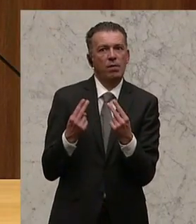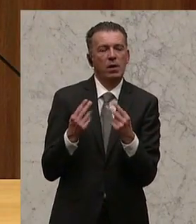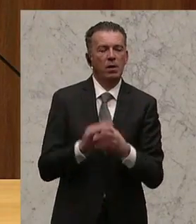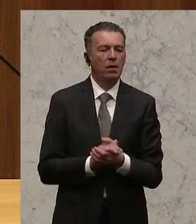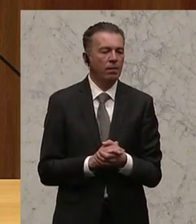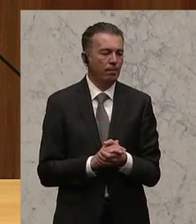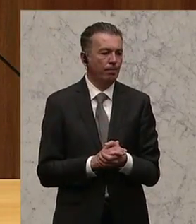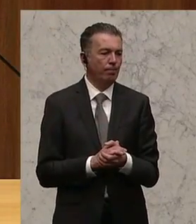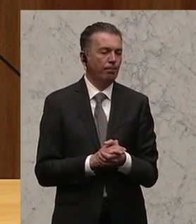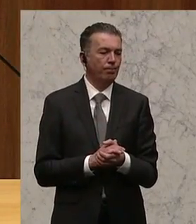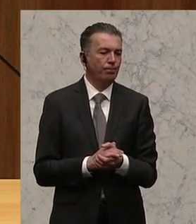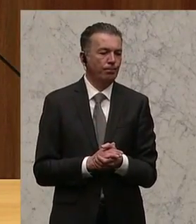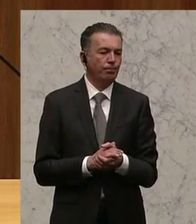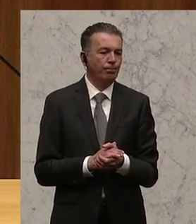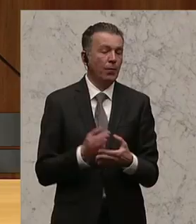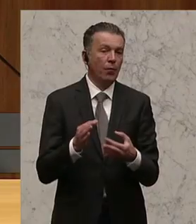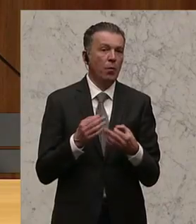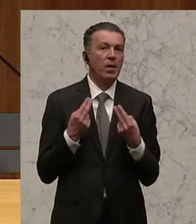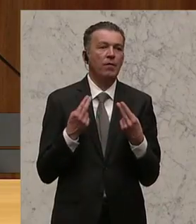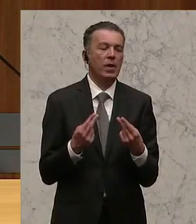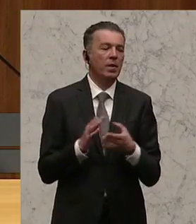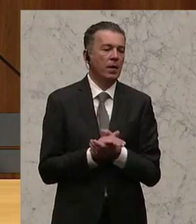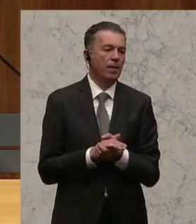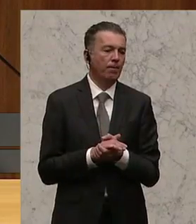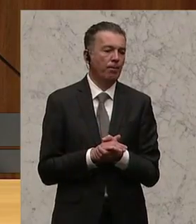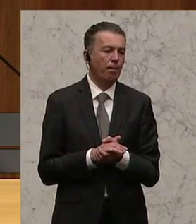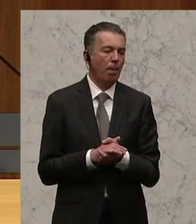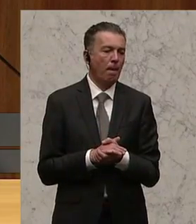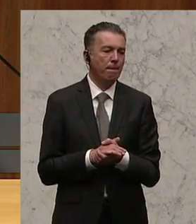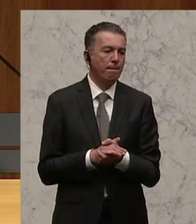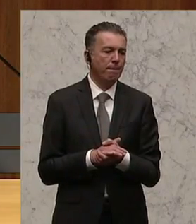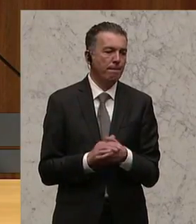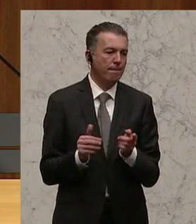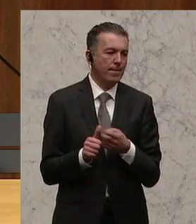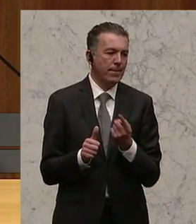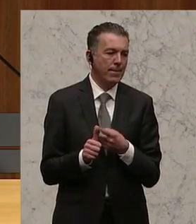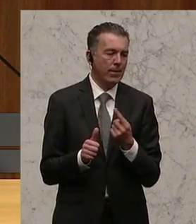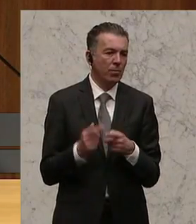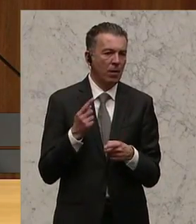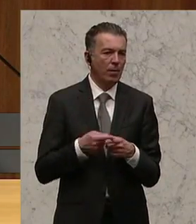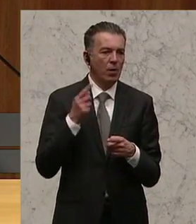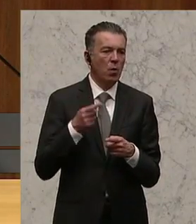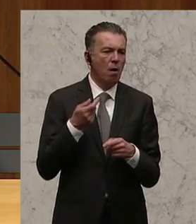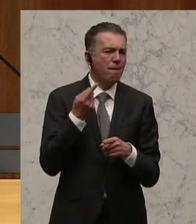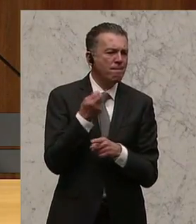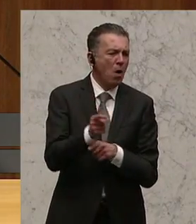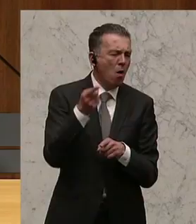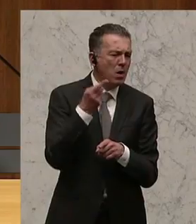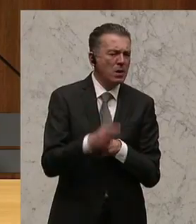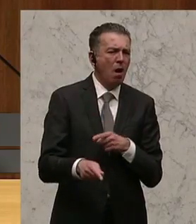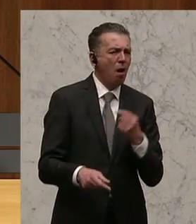gefragt. Mir wäre es daher wichtig, dass erstens einmal, dass ich betone, Folter